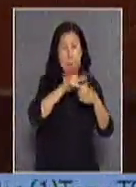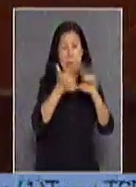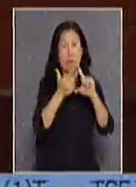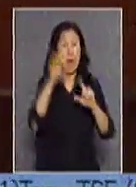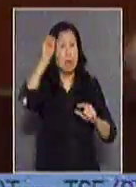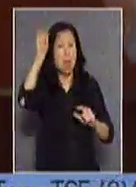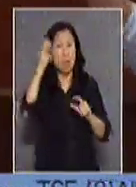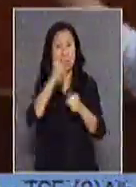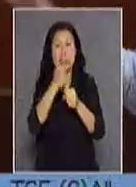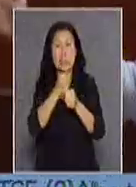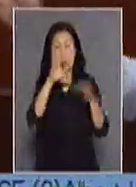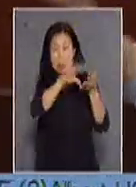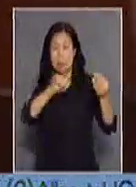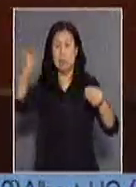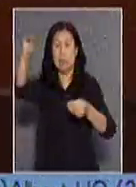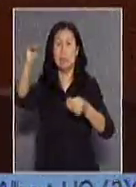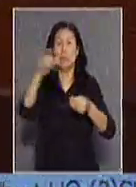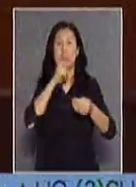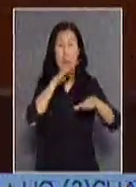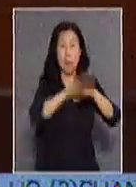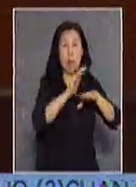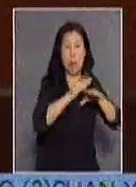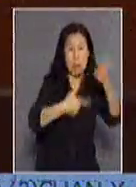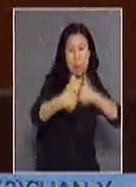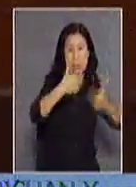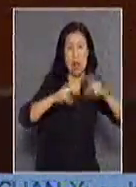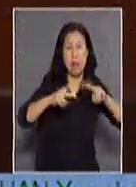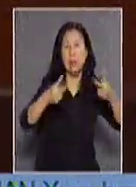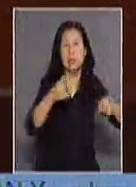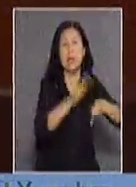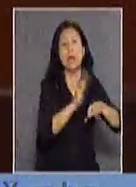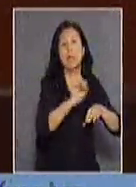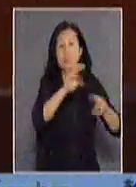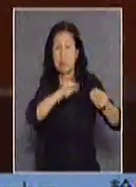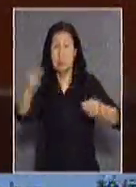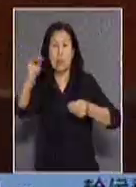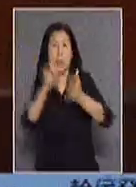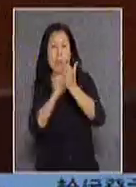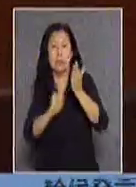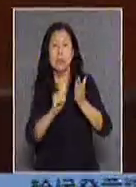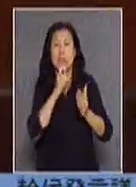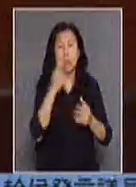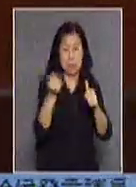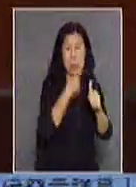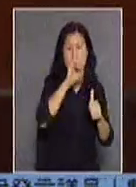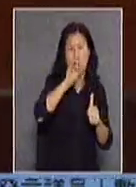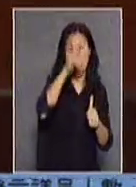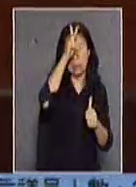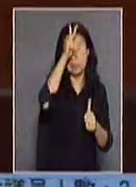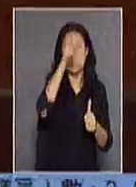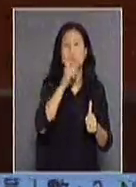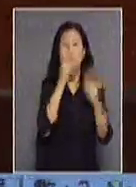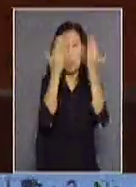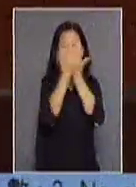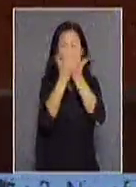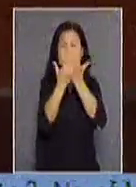呢就已經調走了，就不放在經濟發展那裡了。首先我想問政府，電視業是不